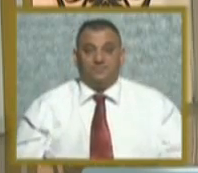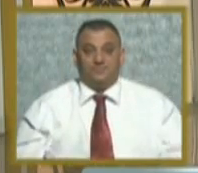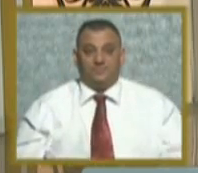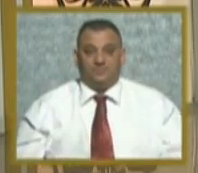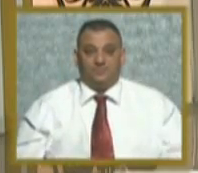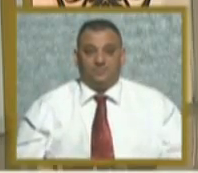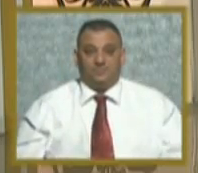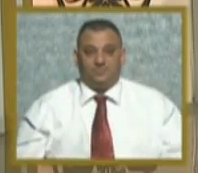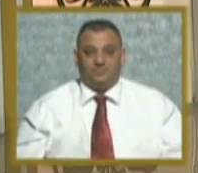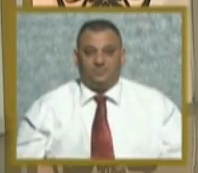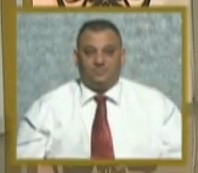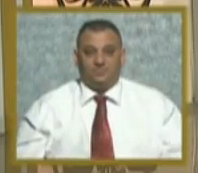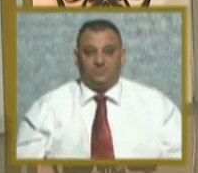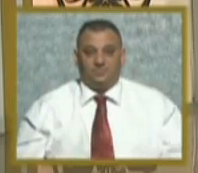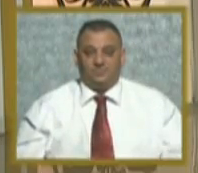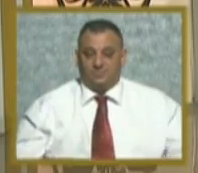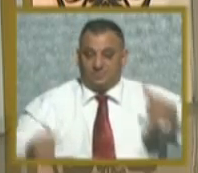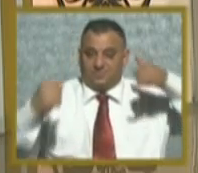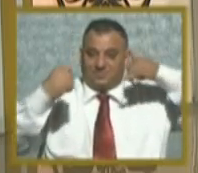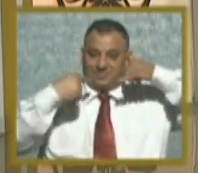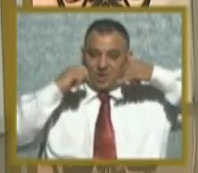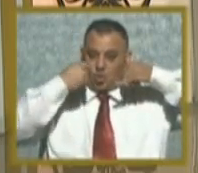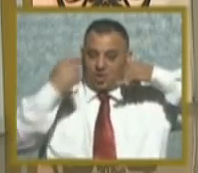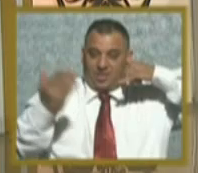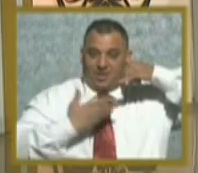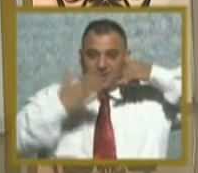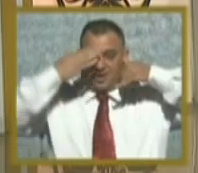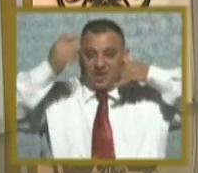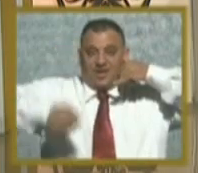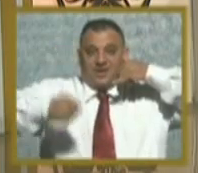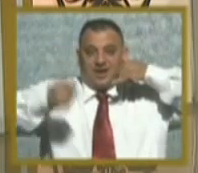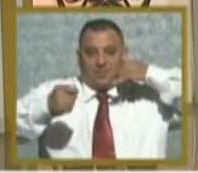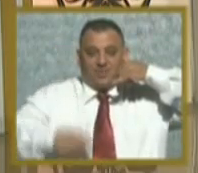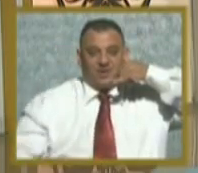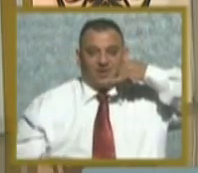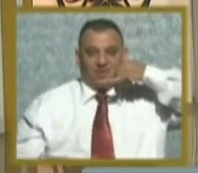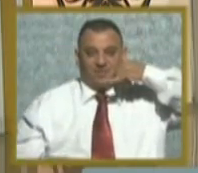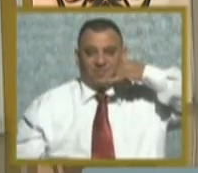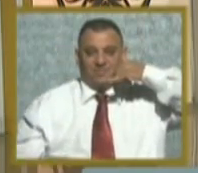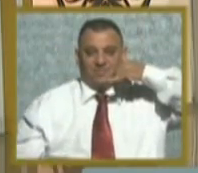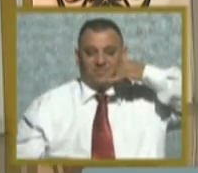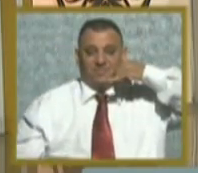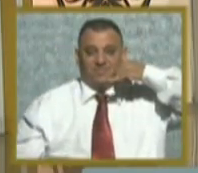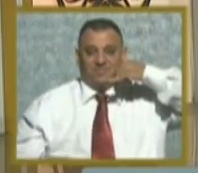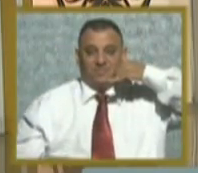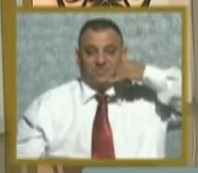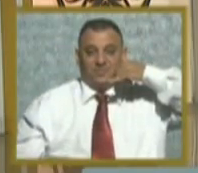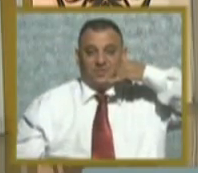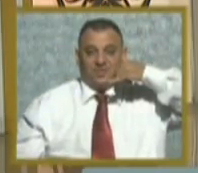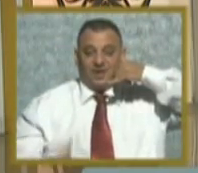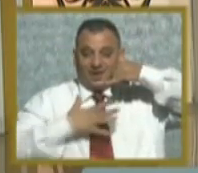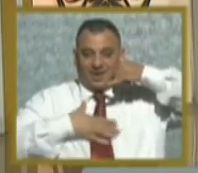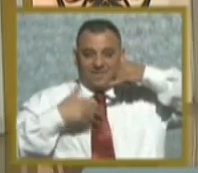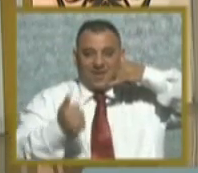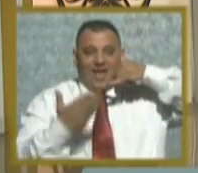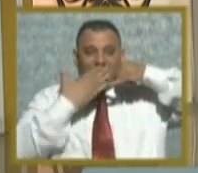مرحبا. تفضل أحمد. السلام عليكم ورحمة الله شيخ. عليكم السلام ورحمة الله وبركاته. كيف